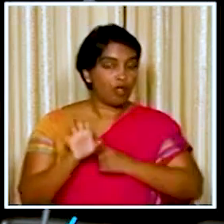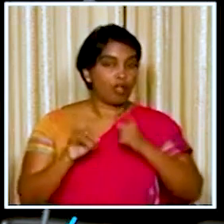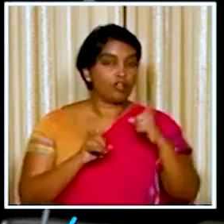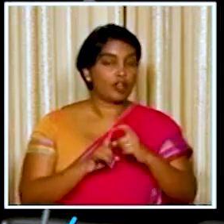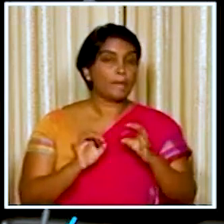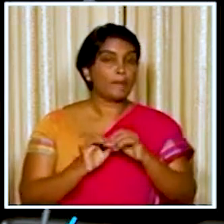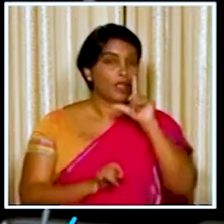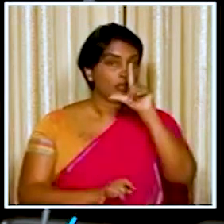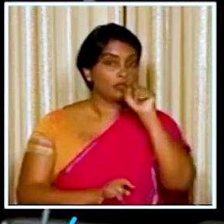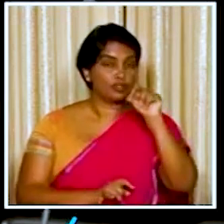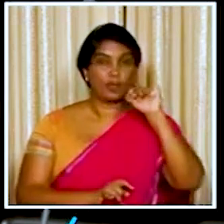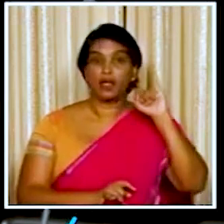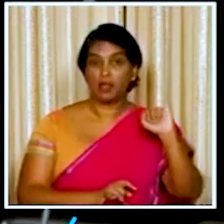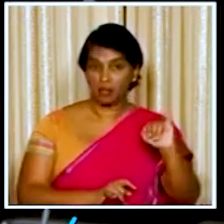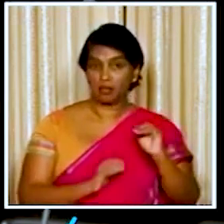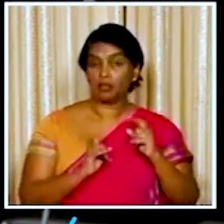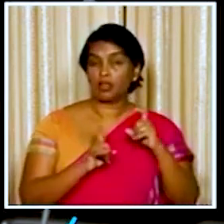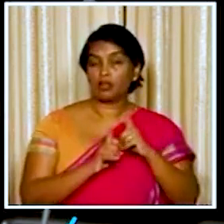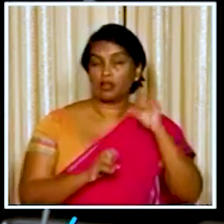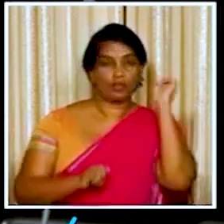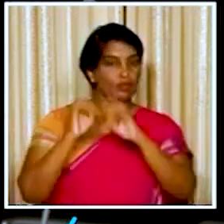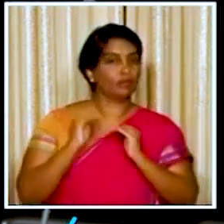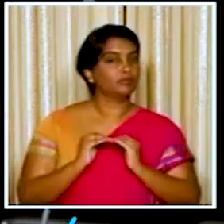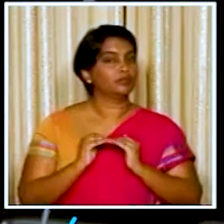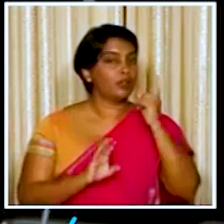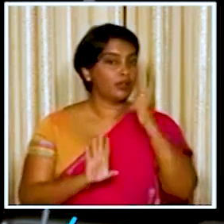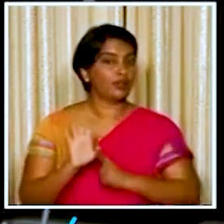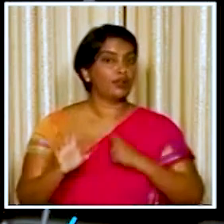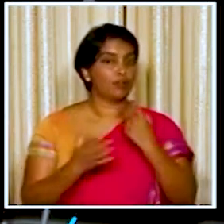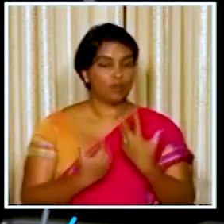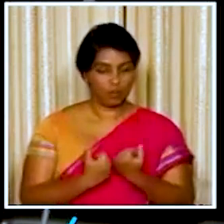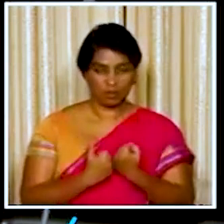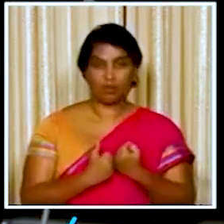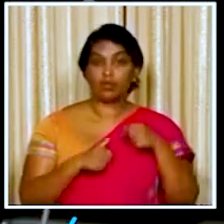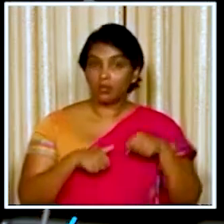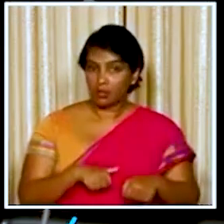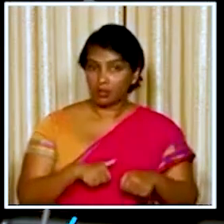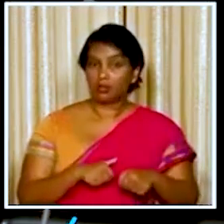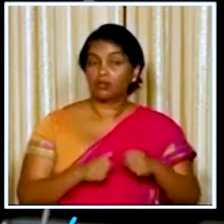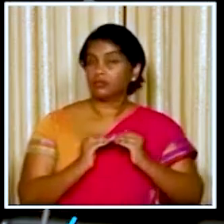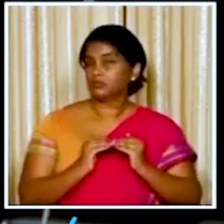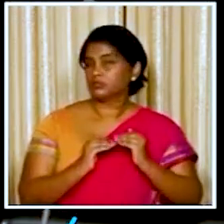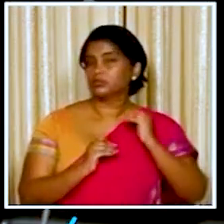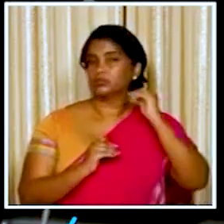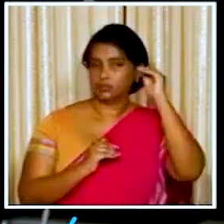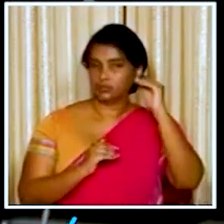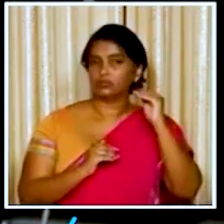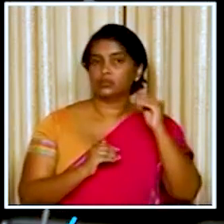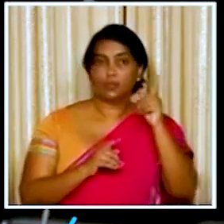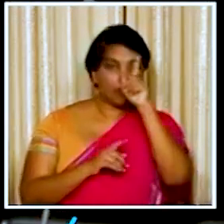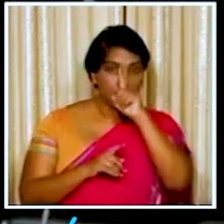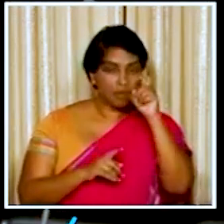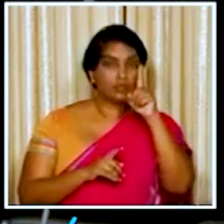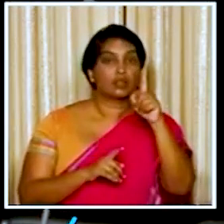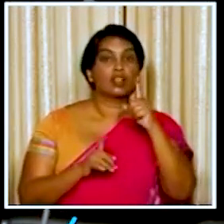බිලියන 7.6ක් දක්වා ඩොලර් බිලියන ප්‍රමාණයක් අවුරුද්දට අපිට ලැබුණා. මේක වර්ධනය කරගෙන එක මාසයකට